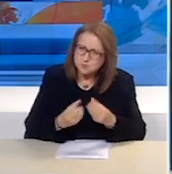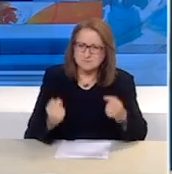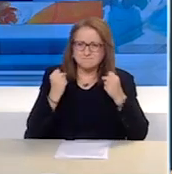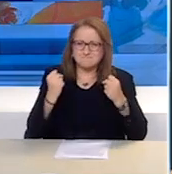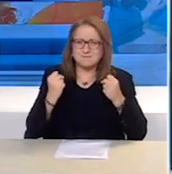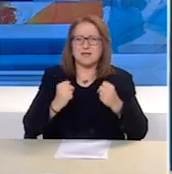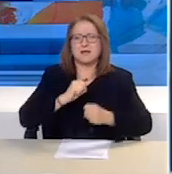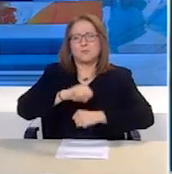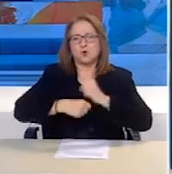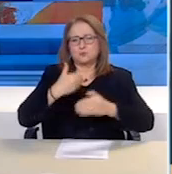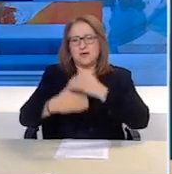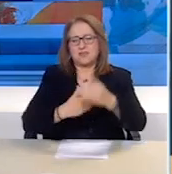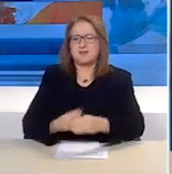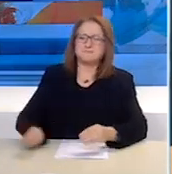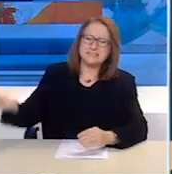Σας ευχαριστώ.